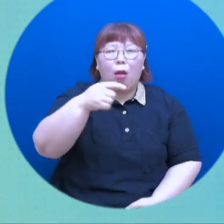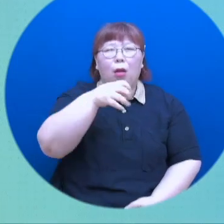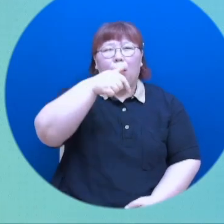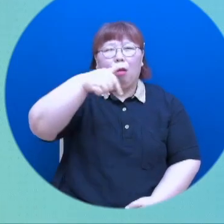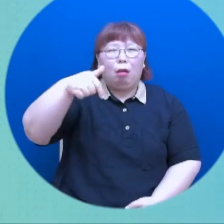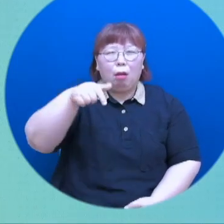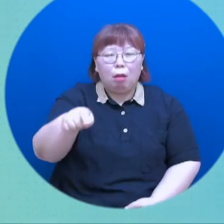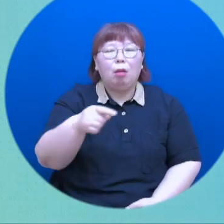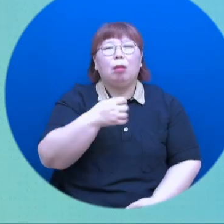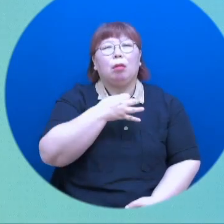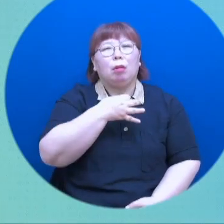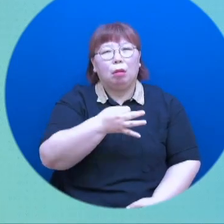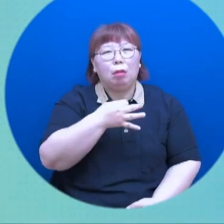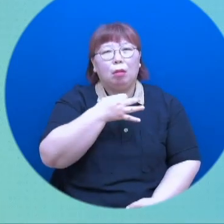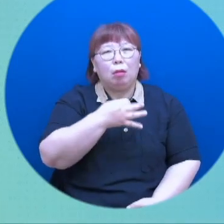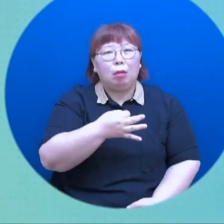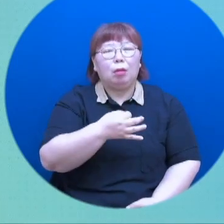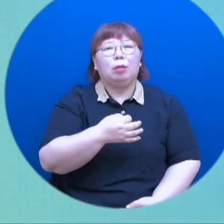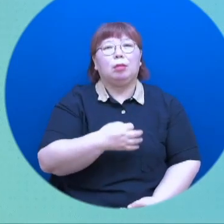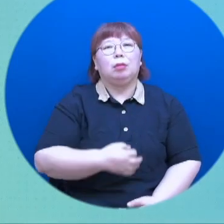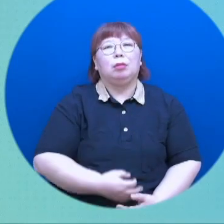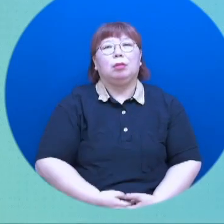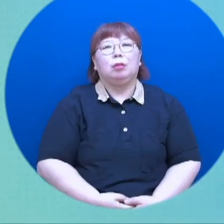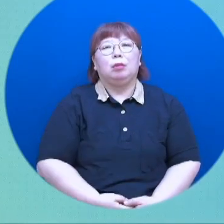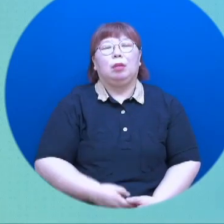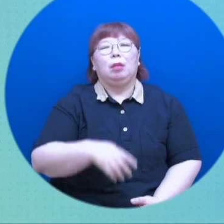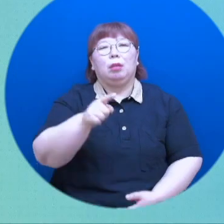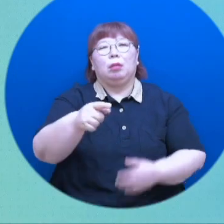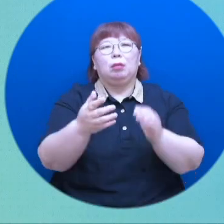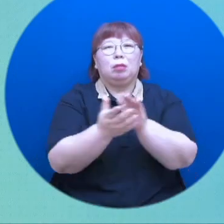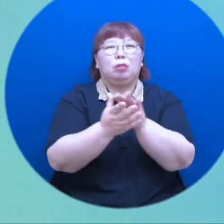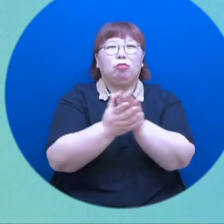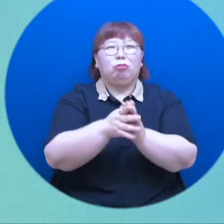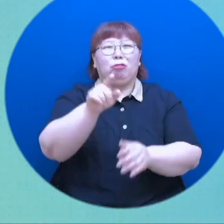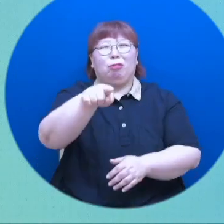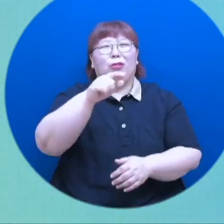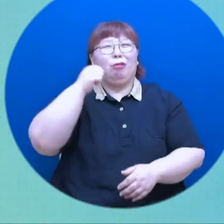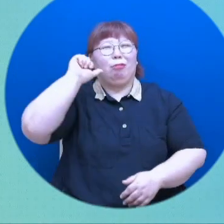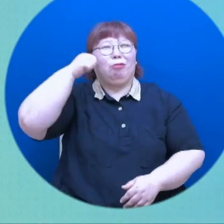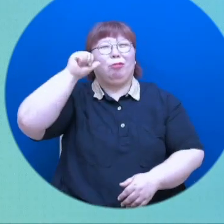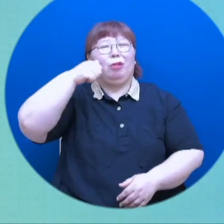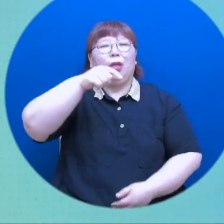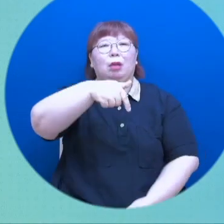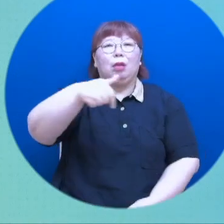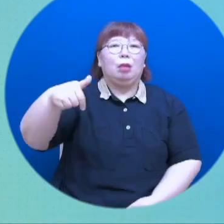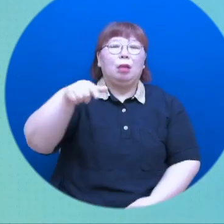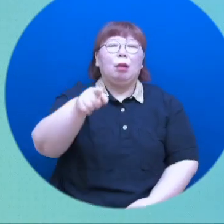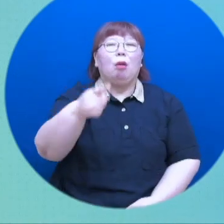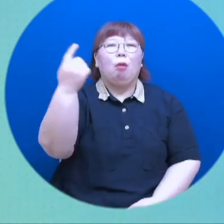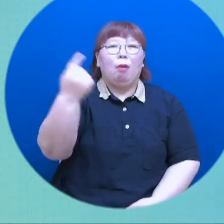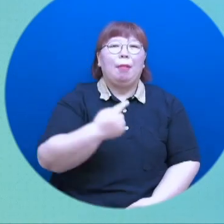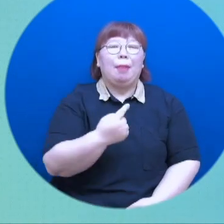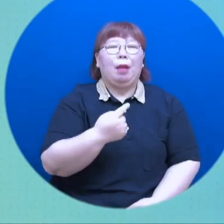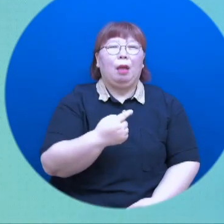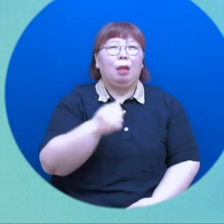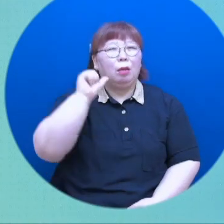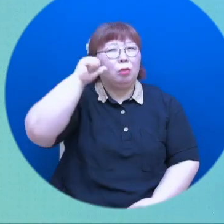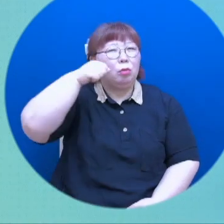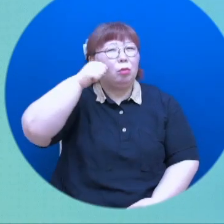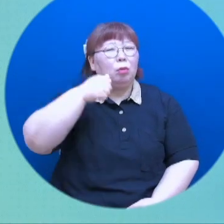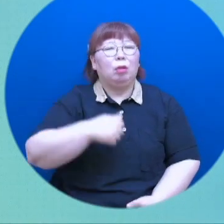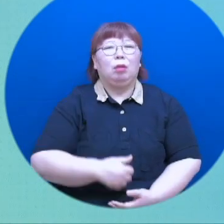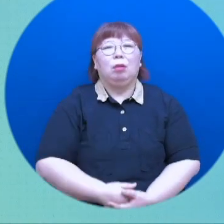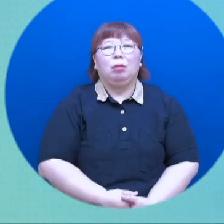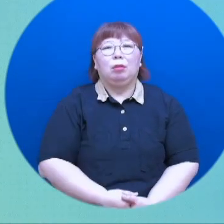꺼 이 소리만 내요. 그러니까 동네 친구들이 별명을 꺼 왔다 꺼 이렇게